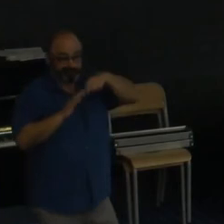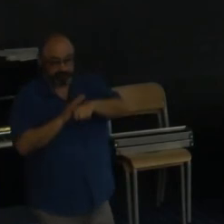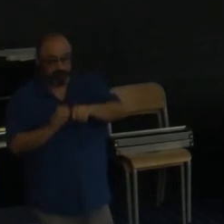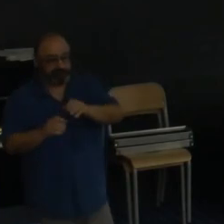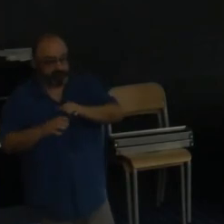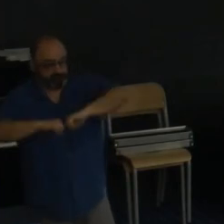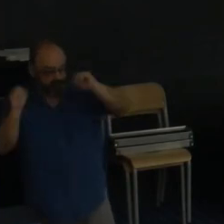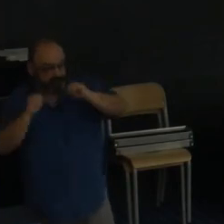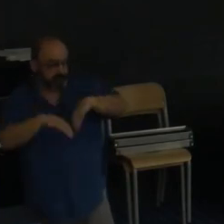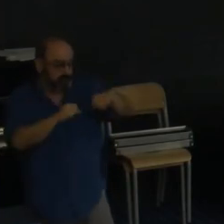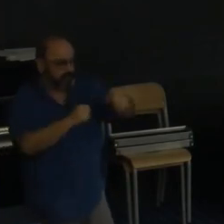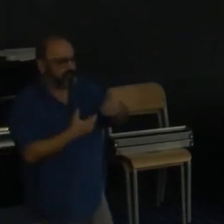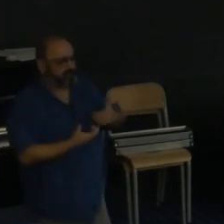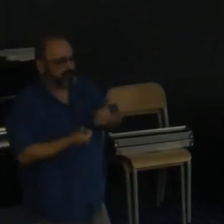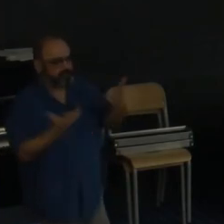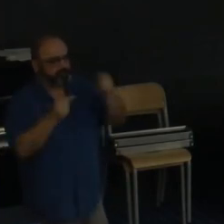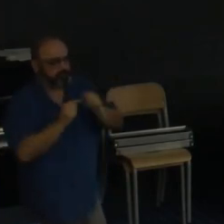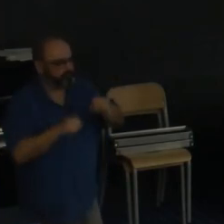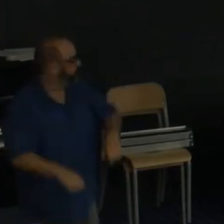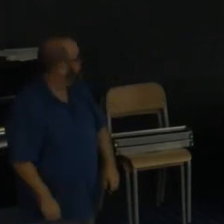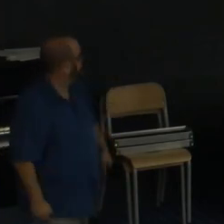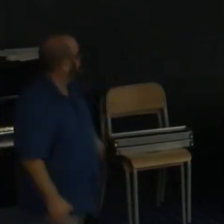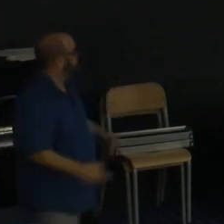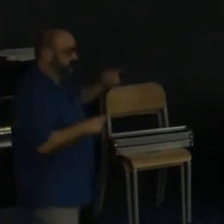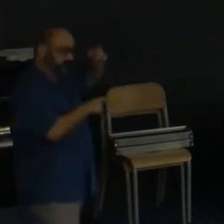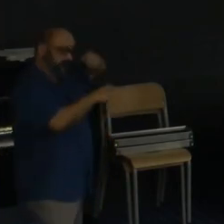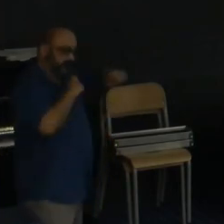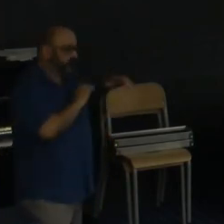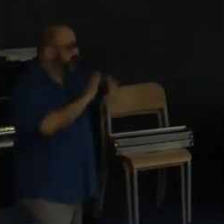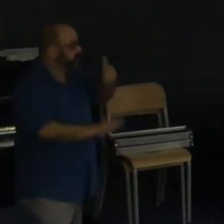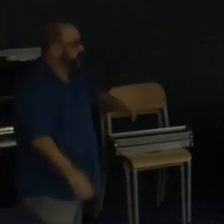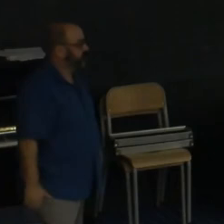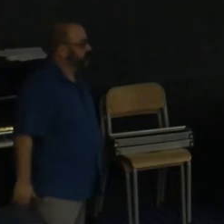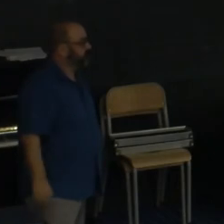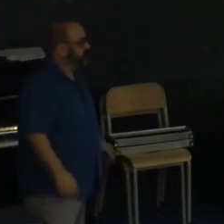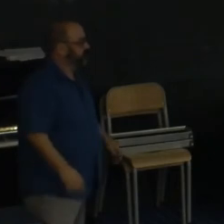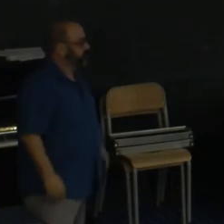Alors, je vais revenir un peu sur ma petite présentation, si je retrouve mon écran. Pardon ?